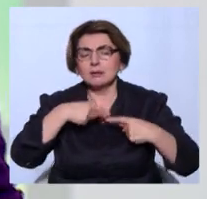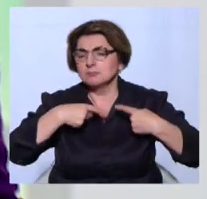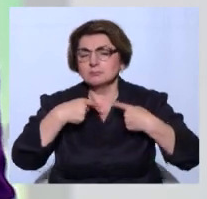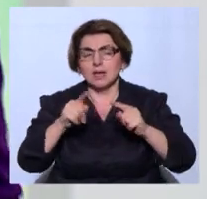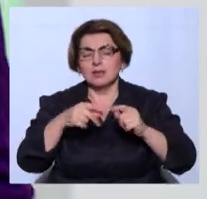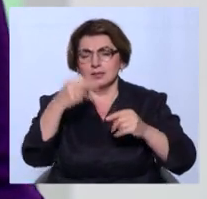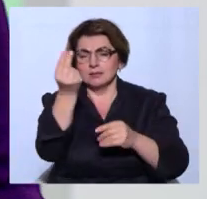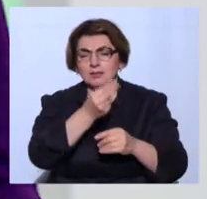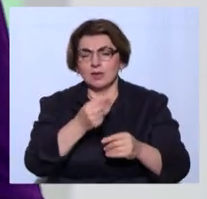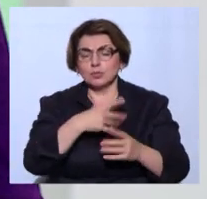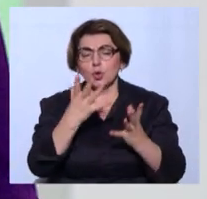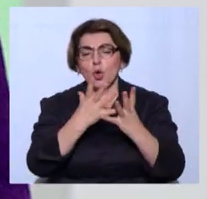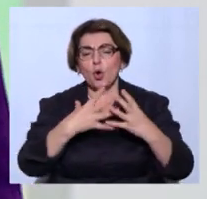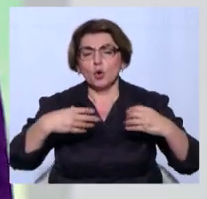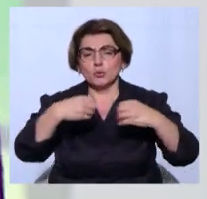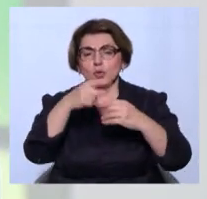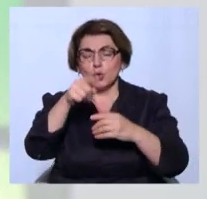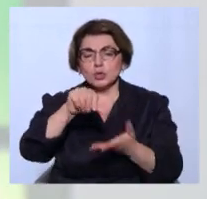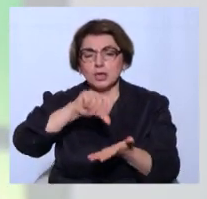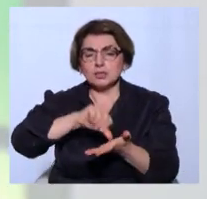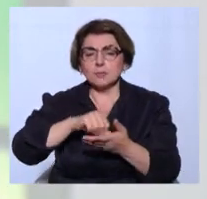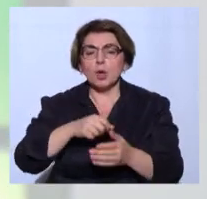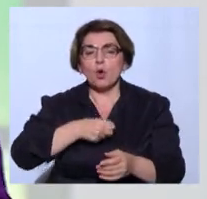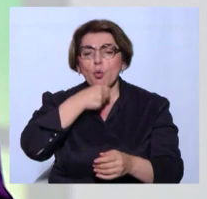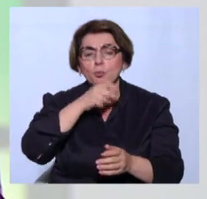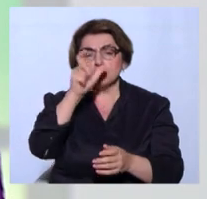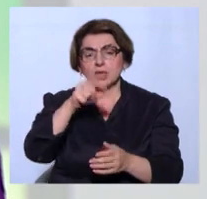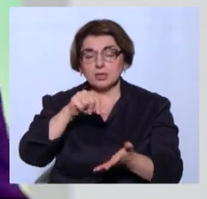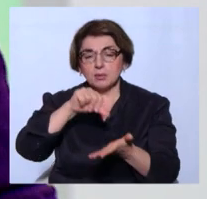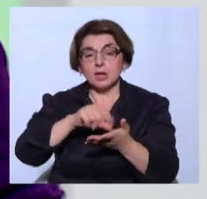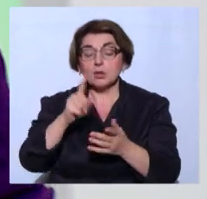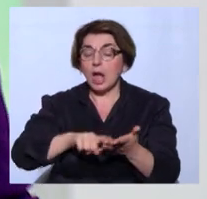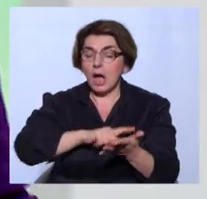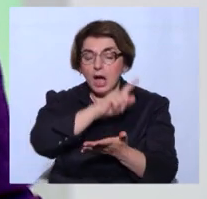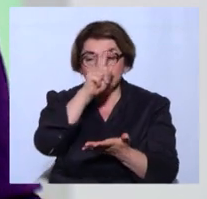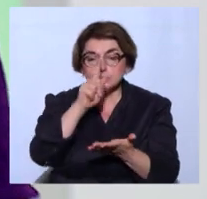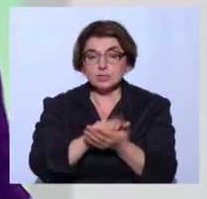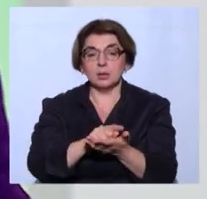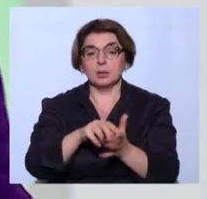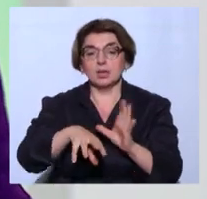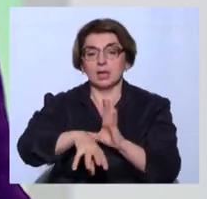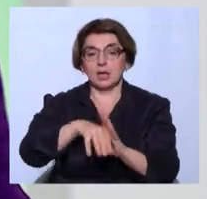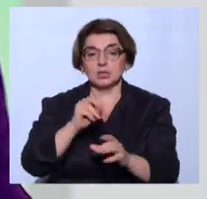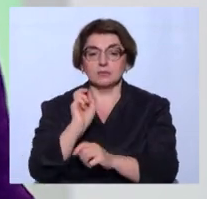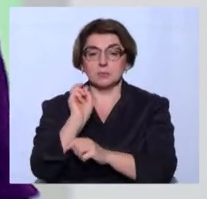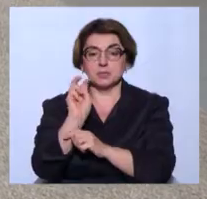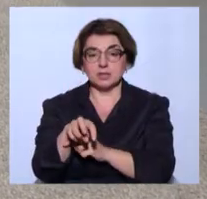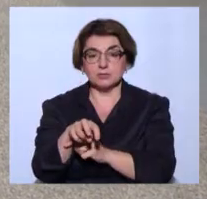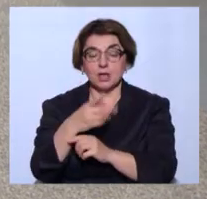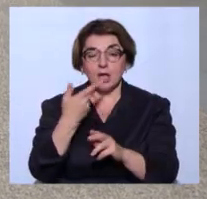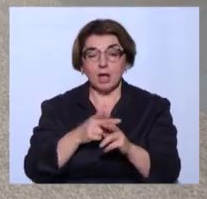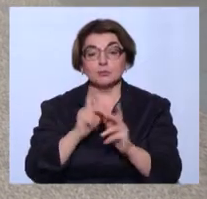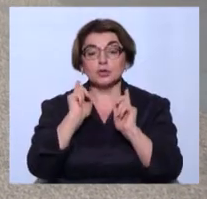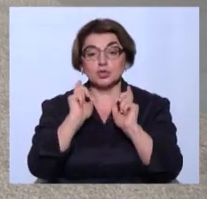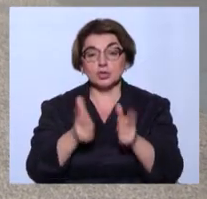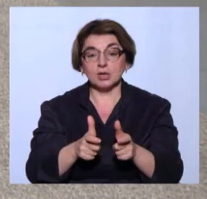პოსტერი, რომლითაც თქვენი ოჯახის სრულწლოვან წევრებს მიახვედრებთ, თუ რატომ არის არჩევნებზე სიარული აუცილებელი. ამისთვის